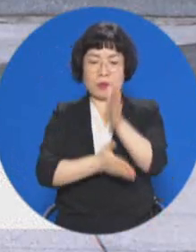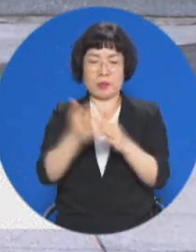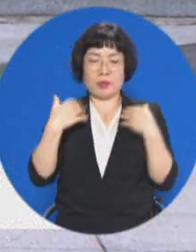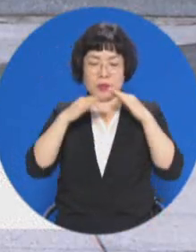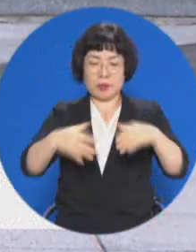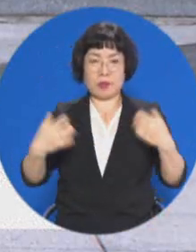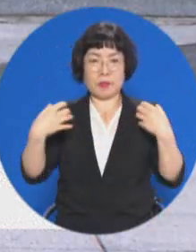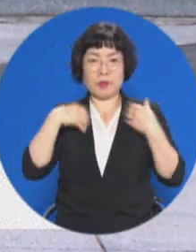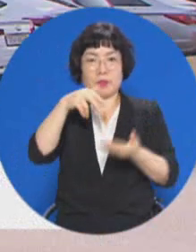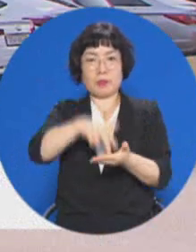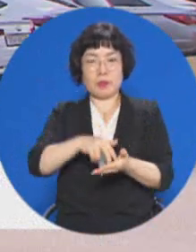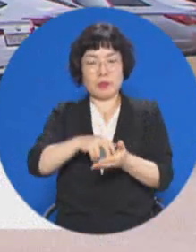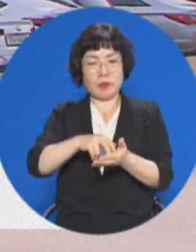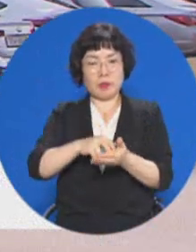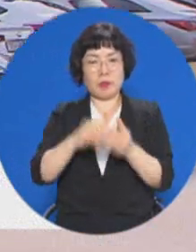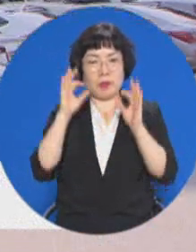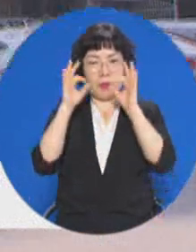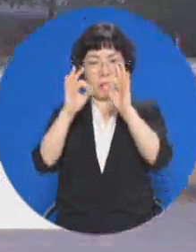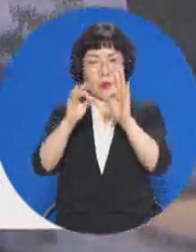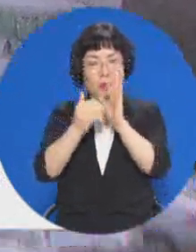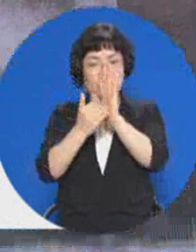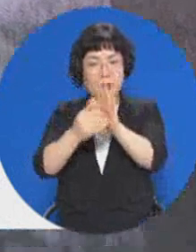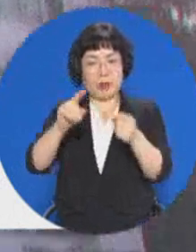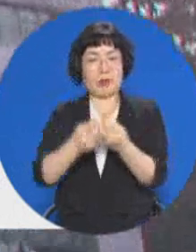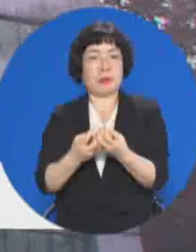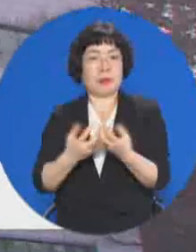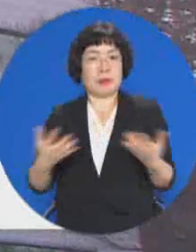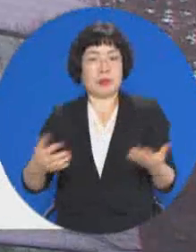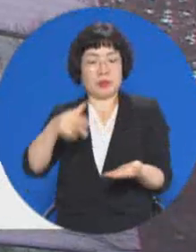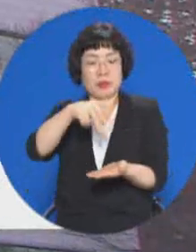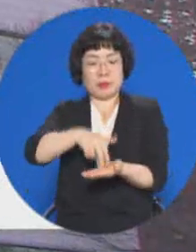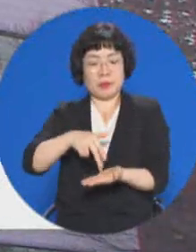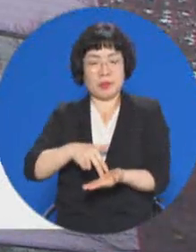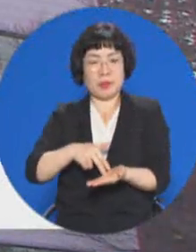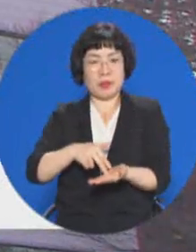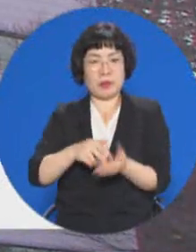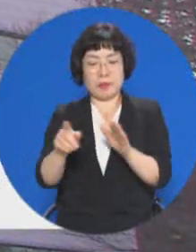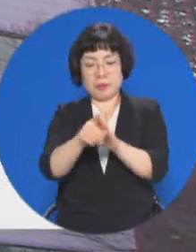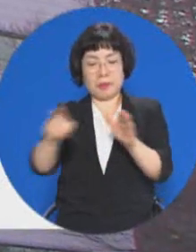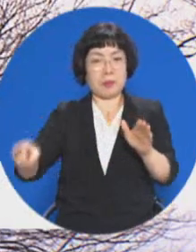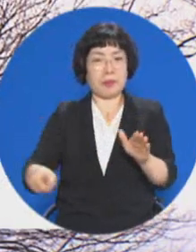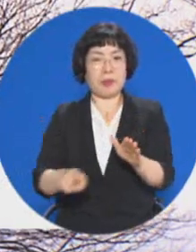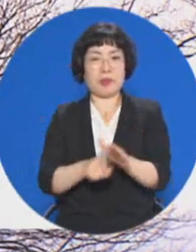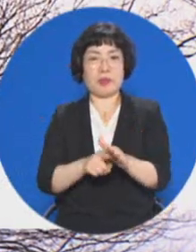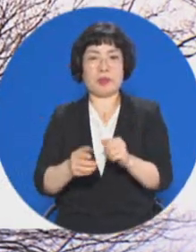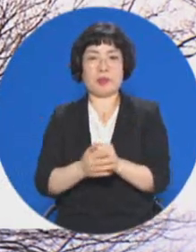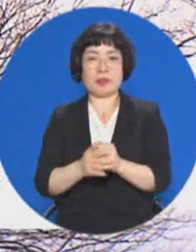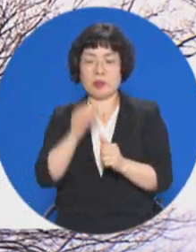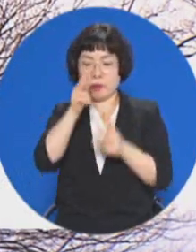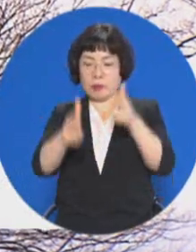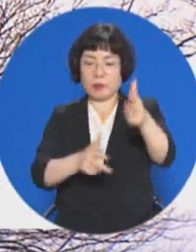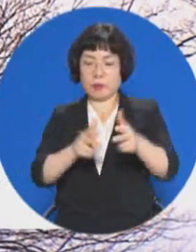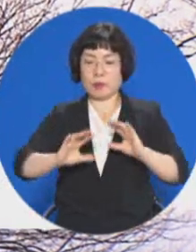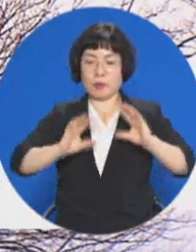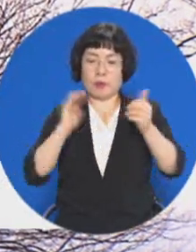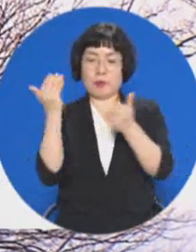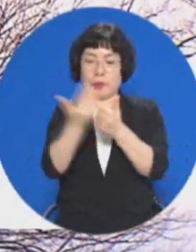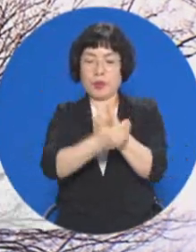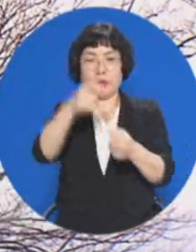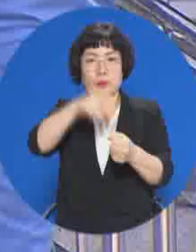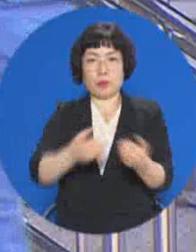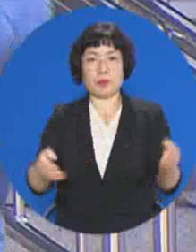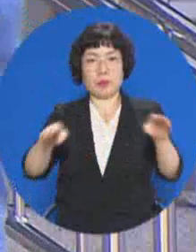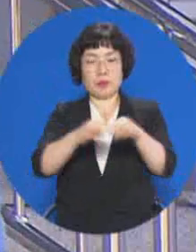전라남도마저 광양제철소의 거절에 별다른 방도가 없다는 입장으로 후퇴한 상황. 포스코는 국가보안